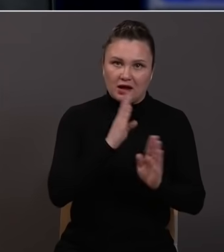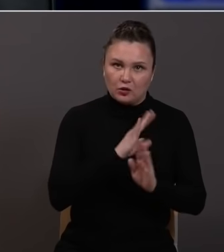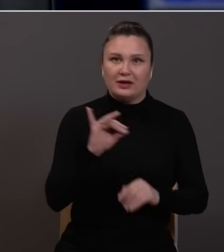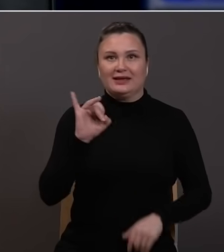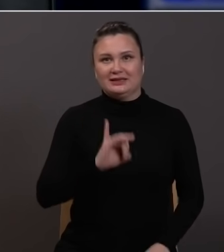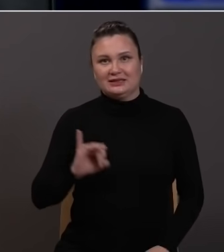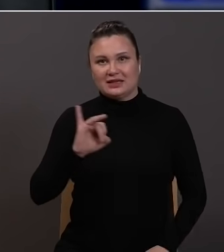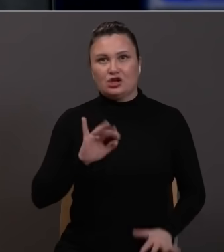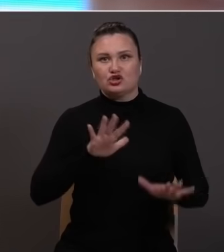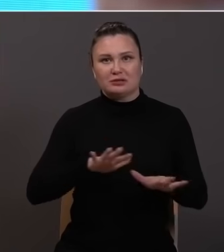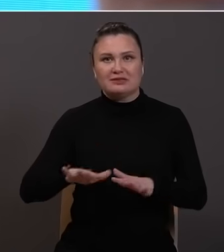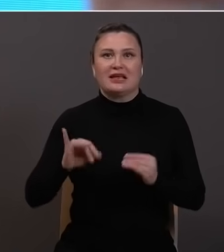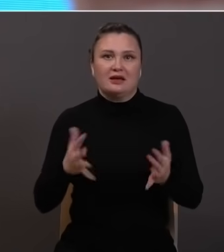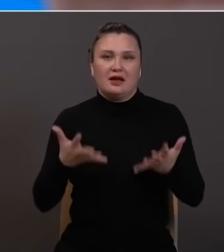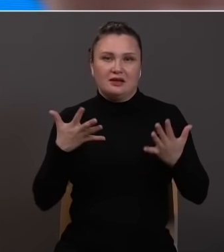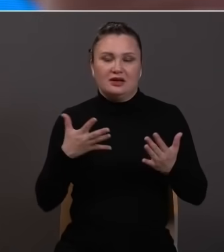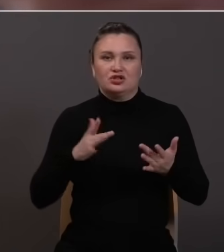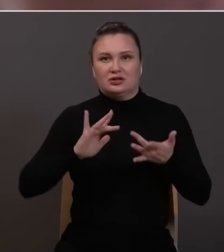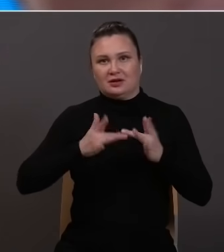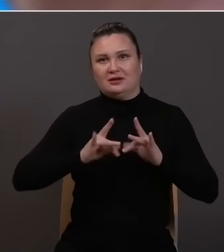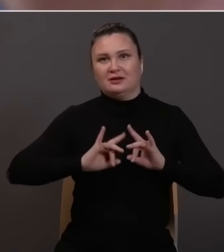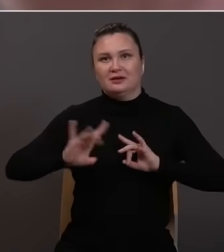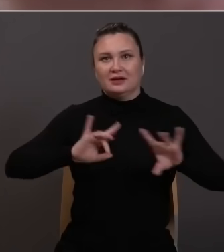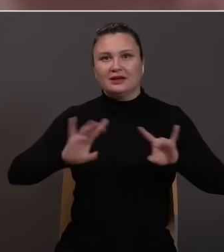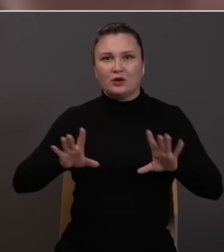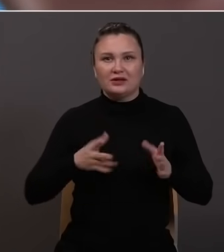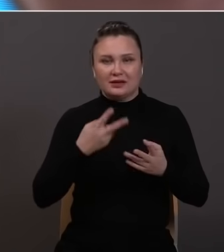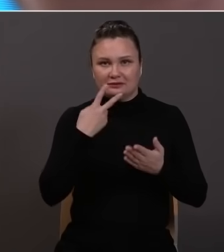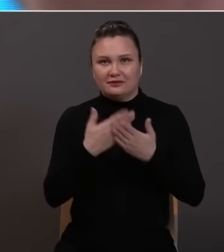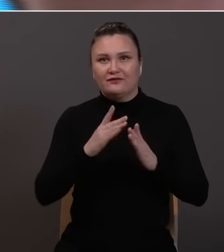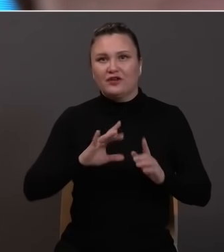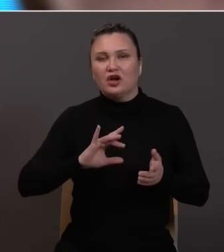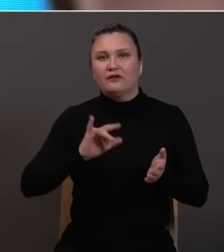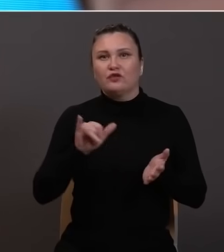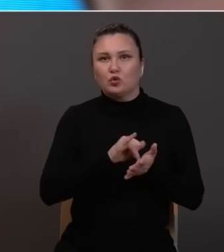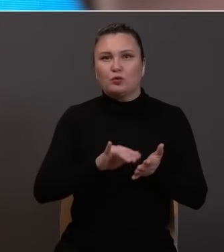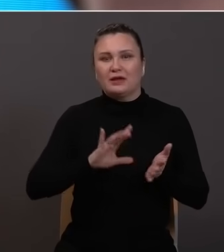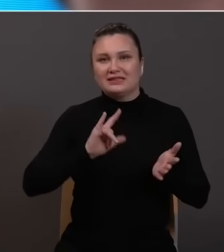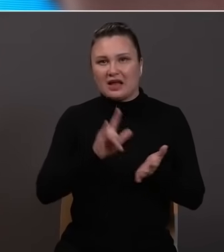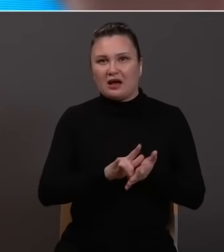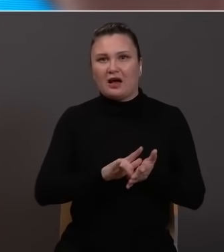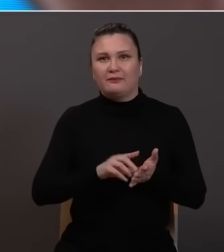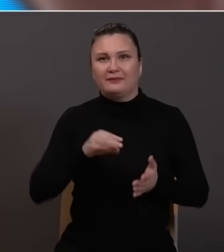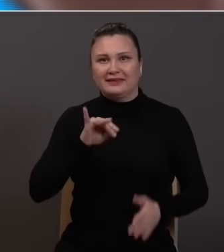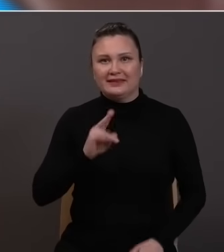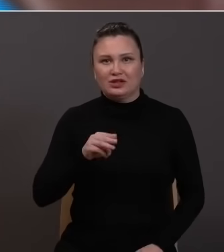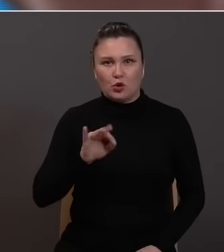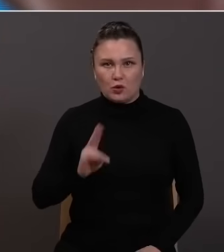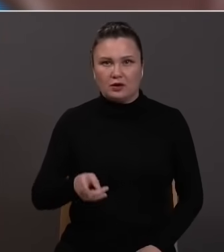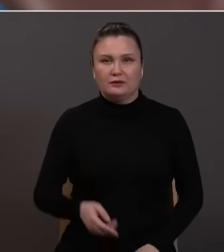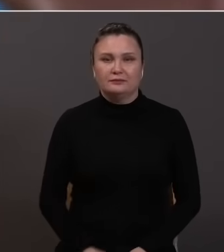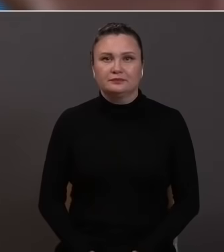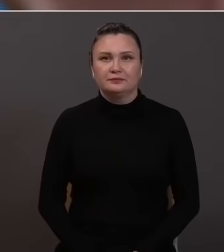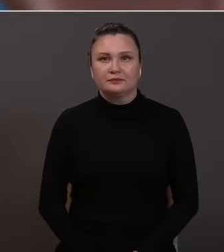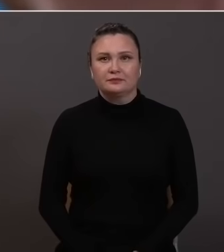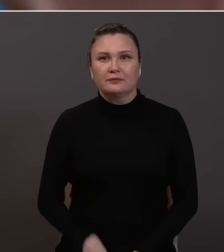и исторические места, и, конечно, контент, который получат наши подписчики в YouTube, Инстаграме и в ТикТоке. Вот уже... это блогинг, я понимаю. Да.